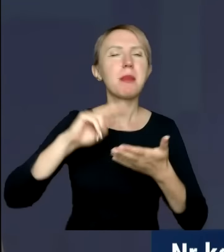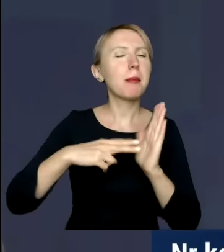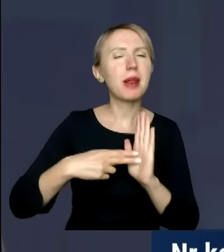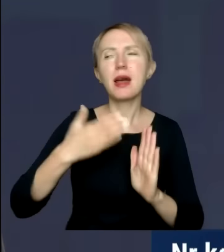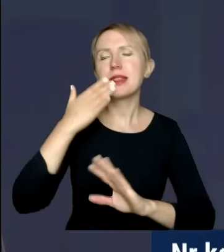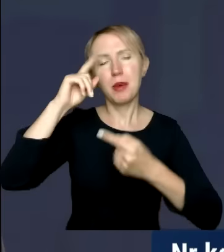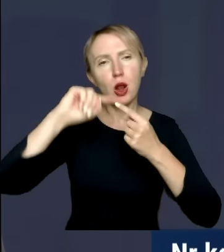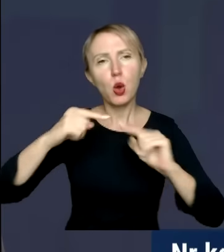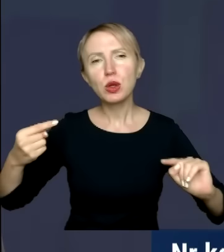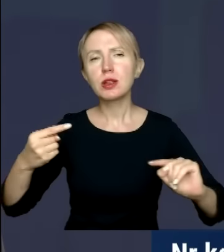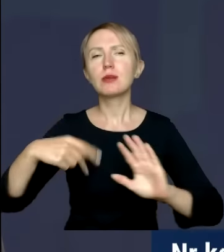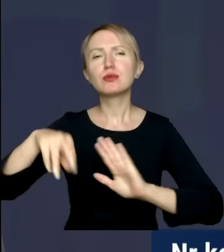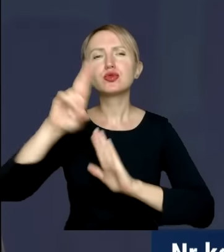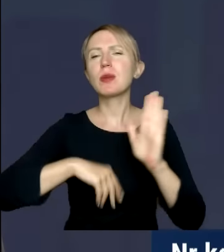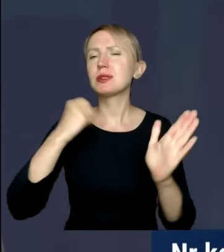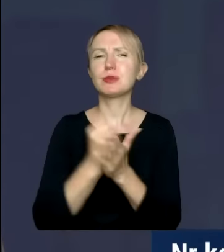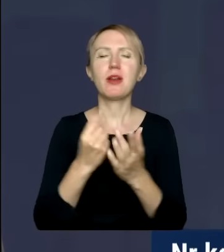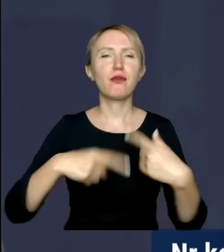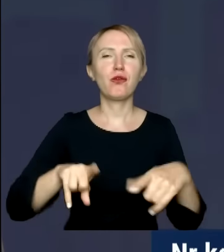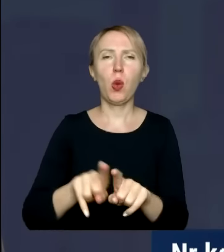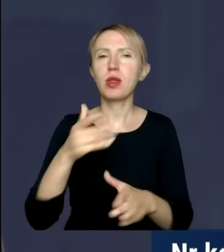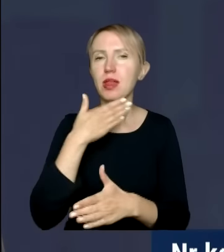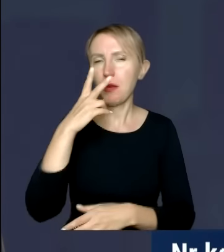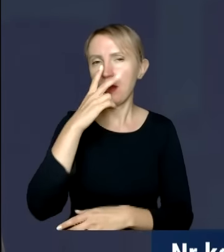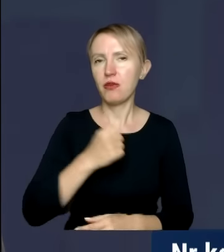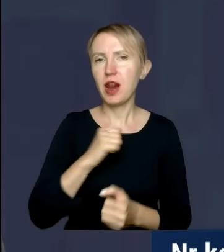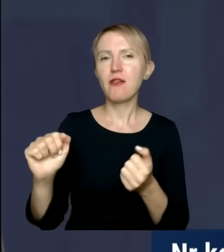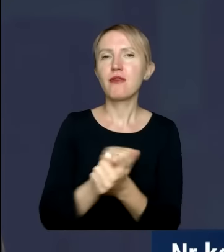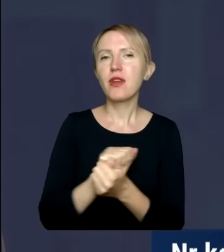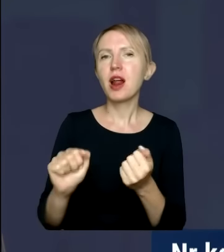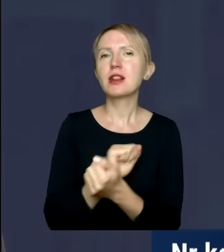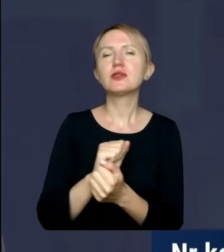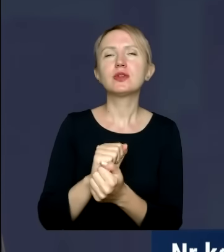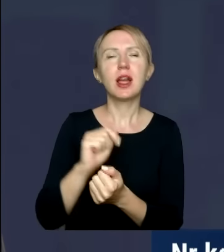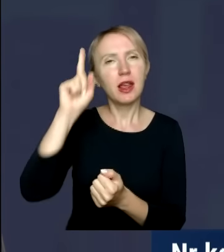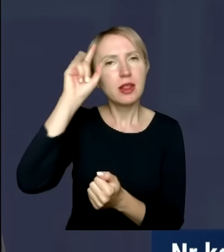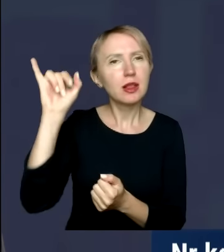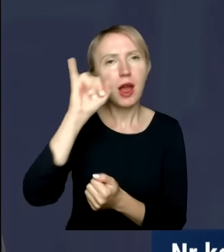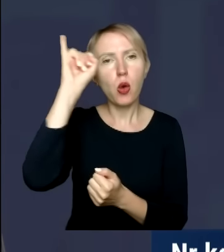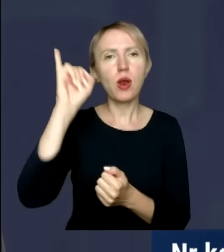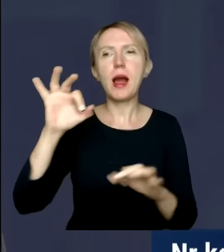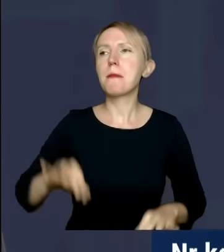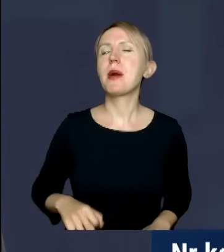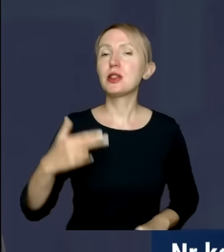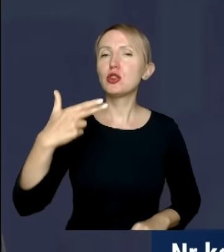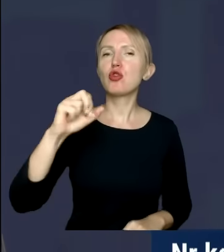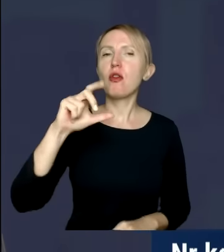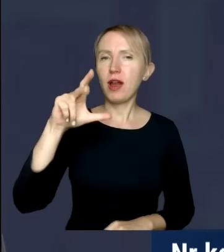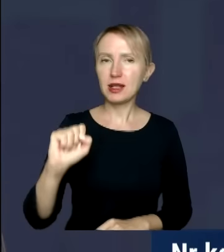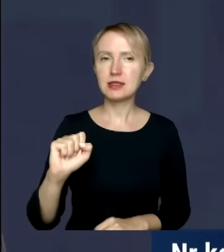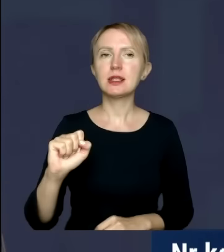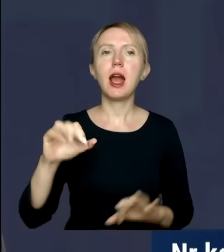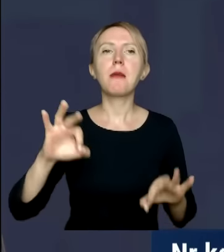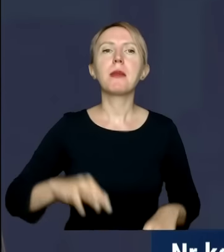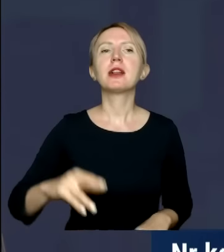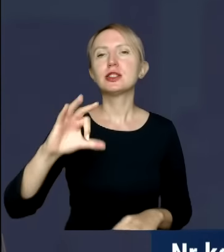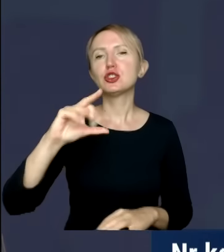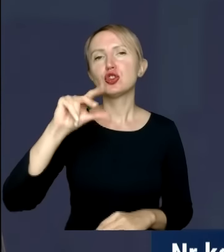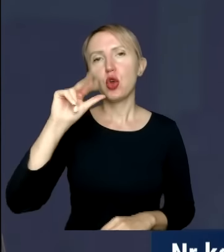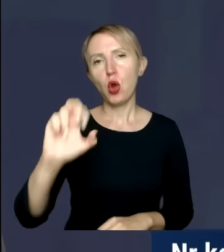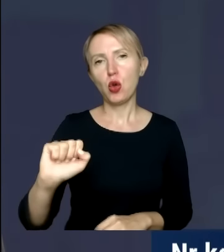stosowania się do przepisów Prawa jest wyraźna walka walka ideologiczna pani Nowacka pani Sikora pani